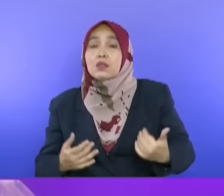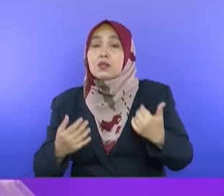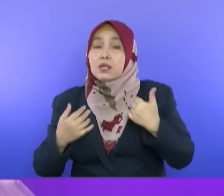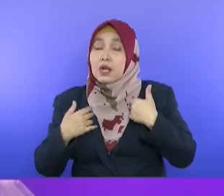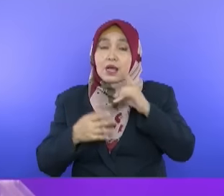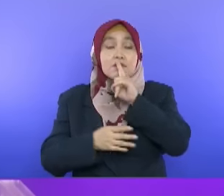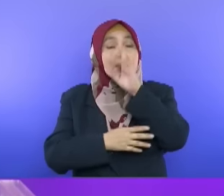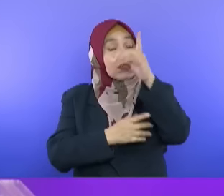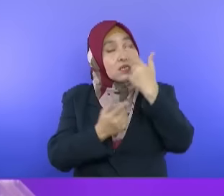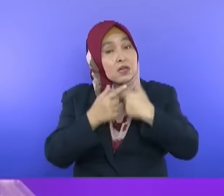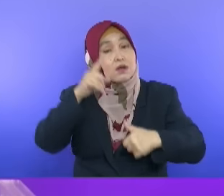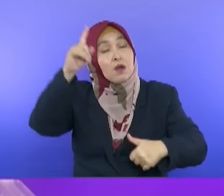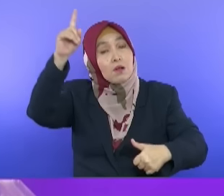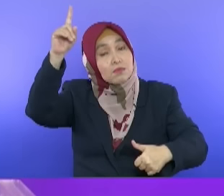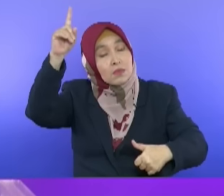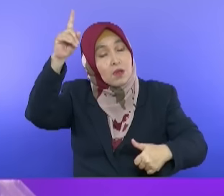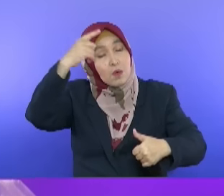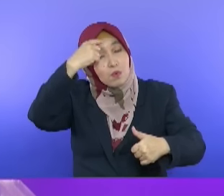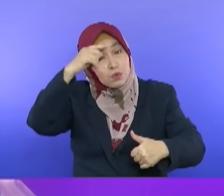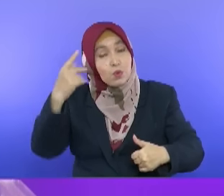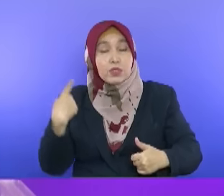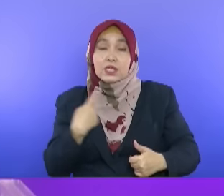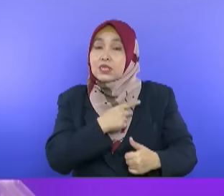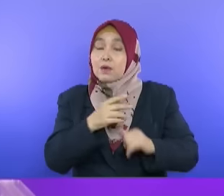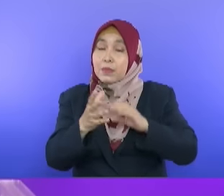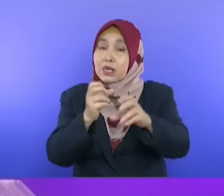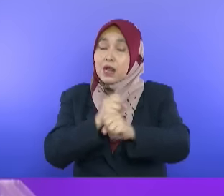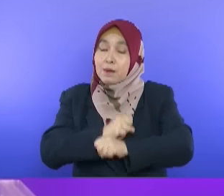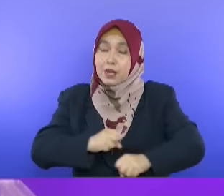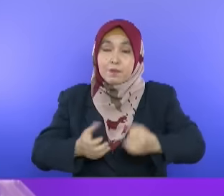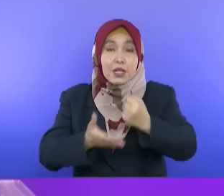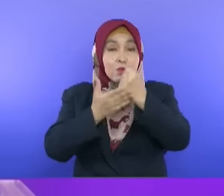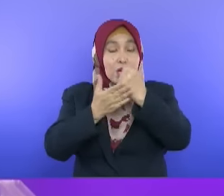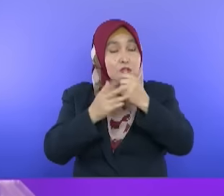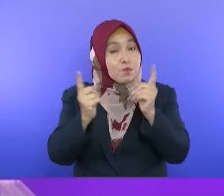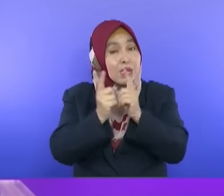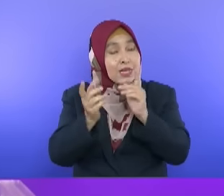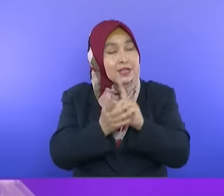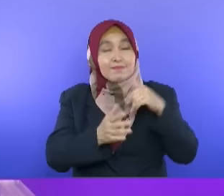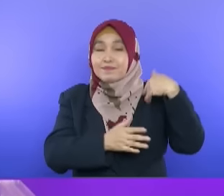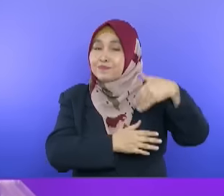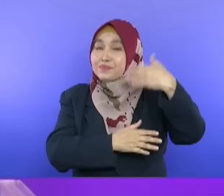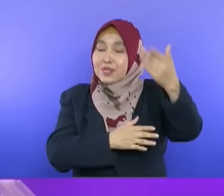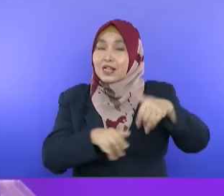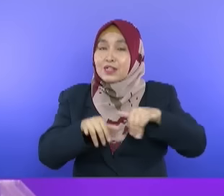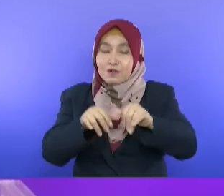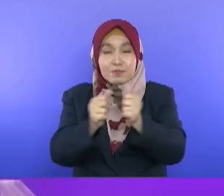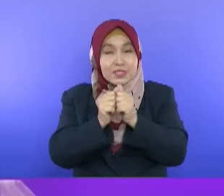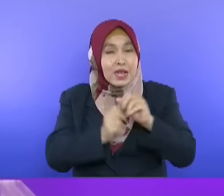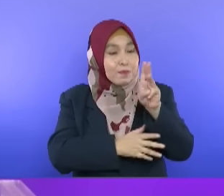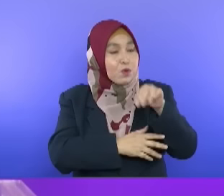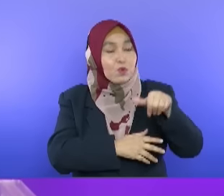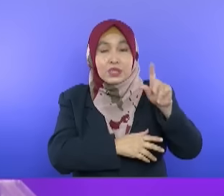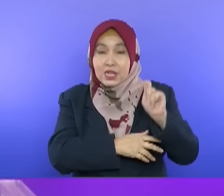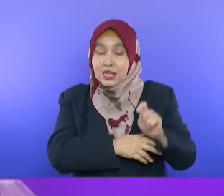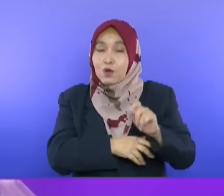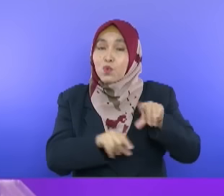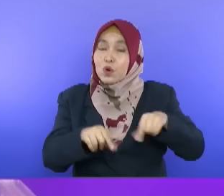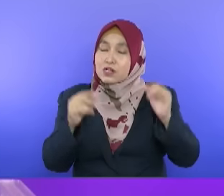janji dari pada Allah untuk kita mendapat bantuan kita ketemu lagi dalam seri akan datang terus kita bersama